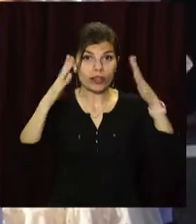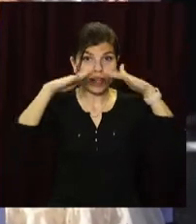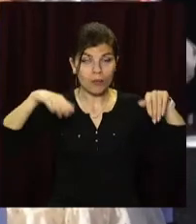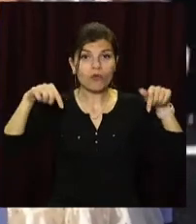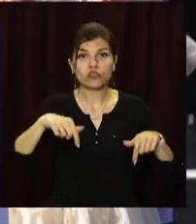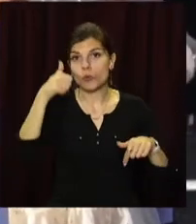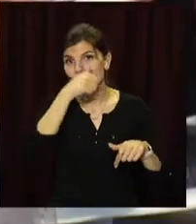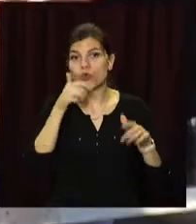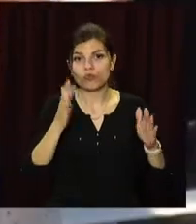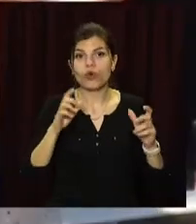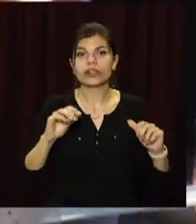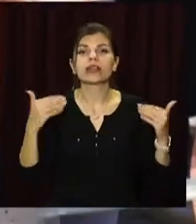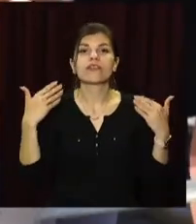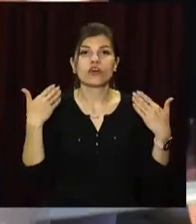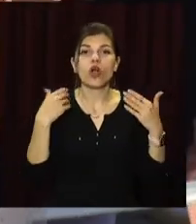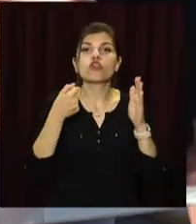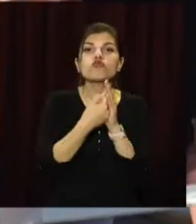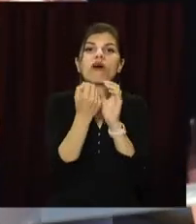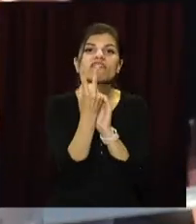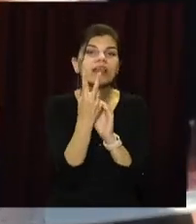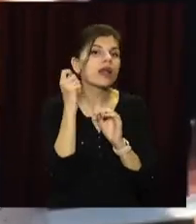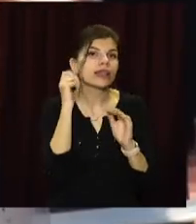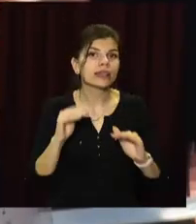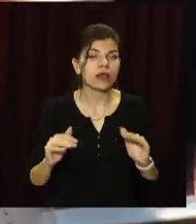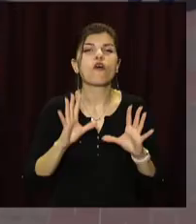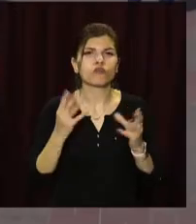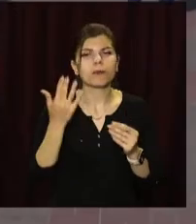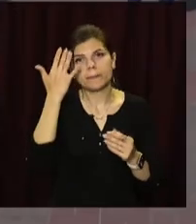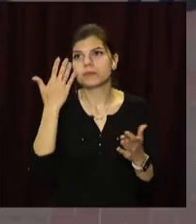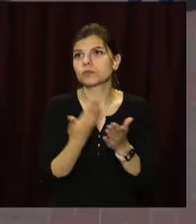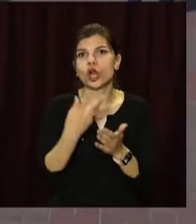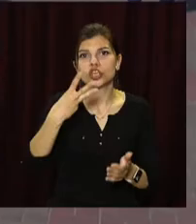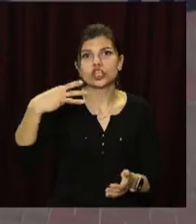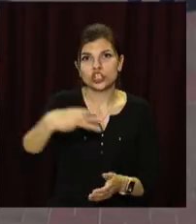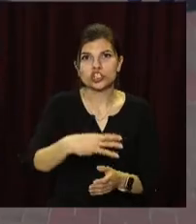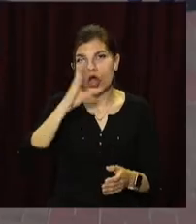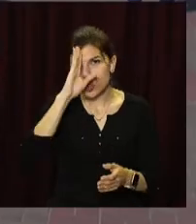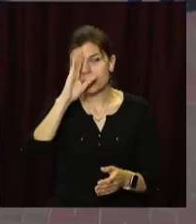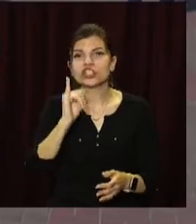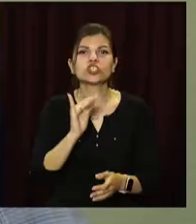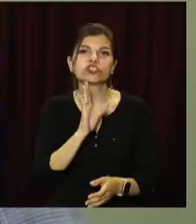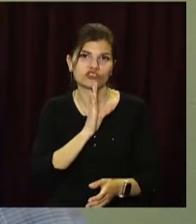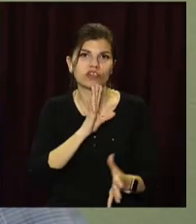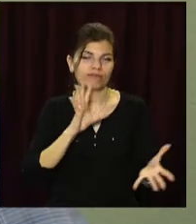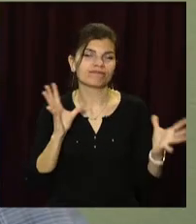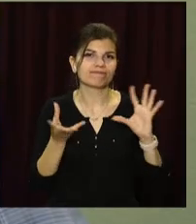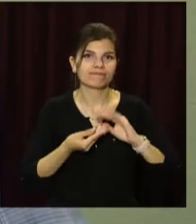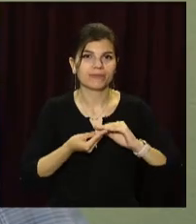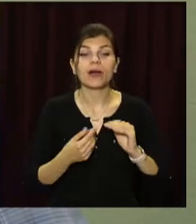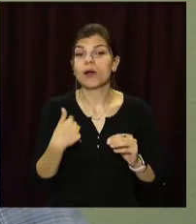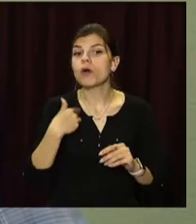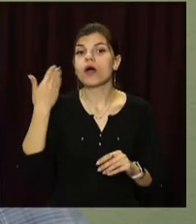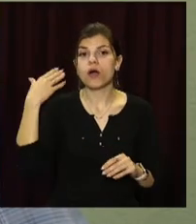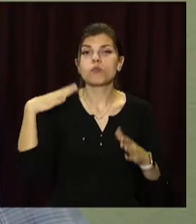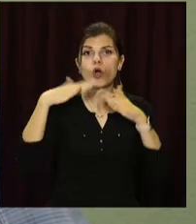цьогоріч відпочиватимуть діти до 12 років. Загалом планують оздоровити понад 3 тисячі хлопців та дівчат. Раніше ми приймали в табори